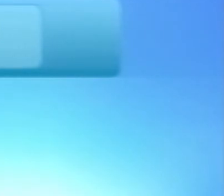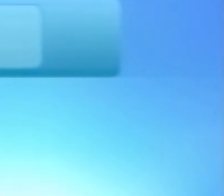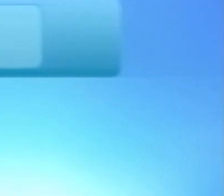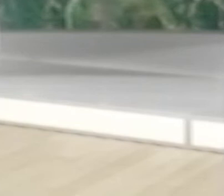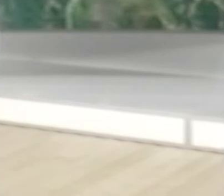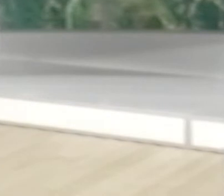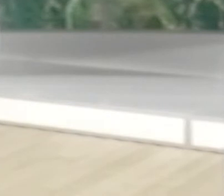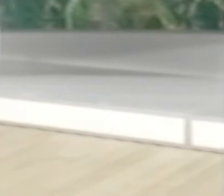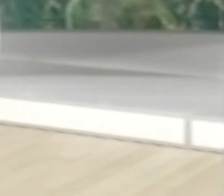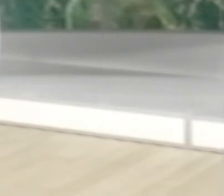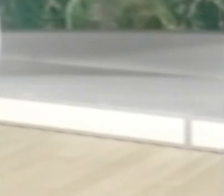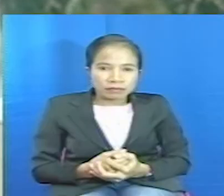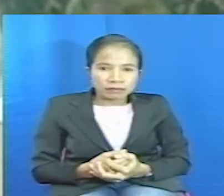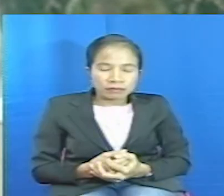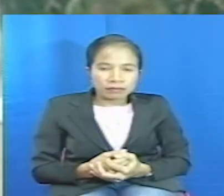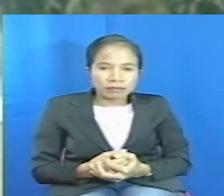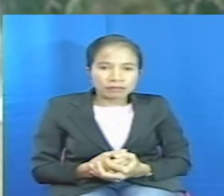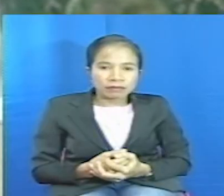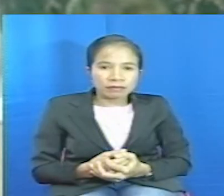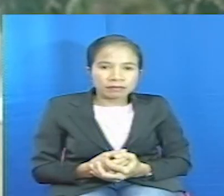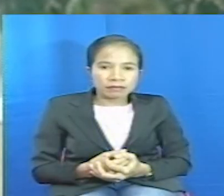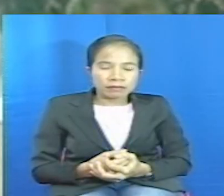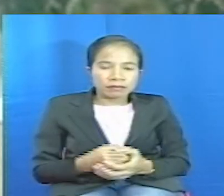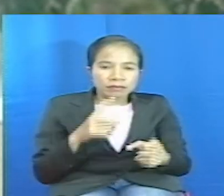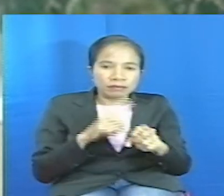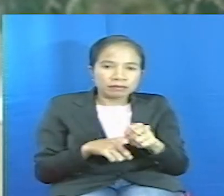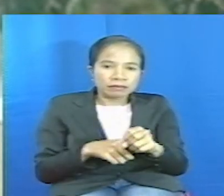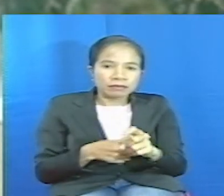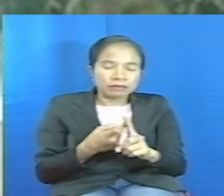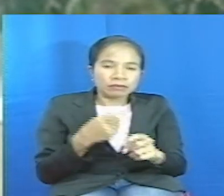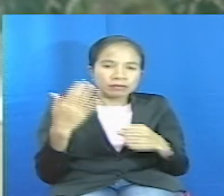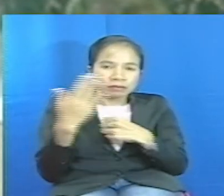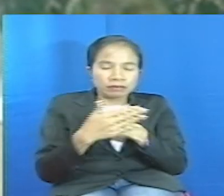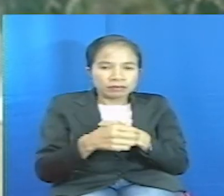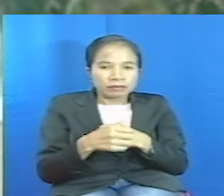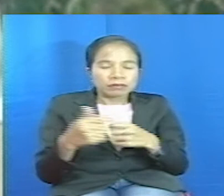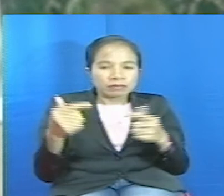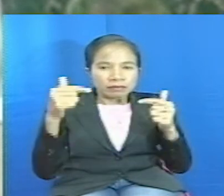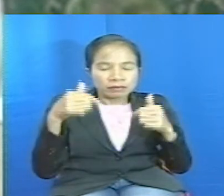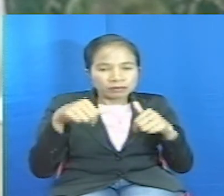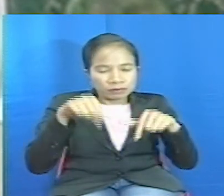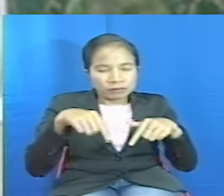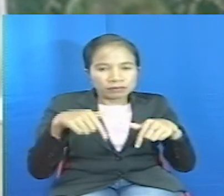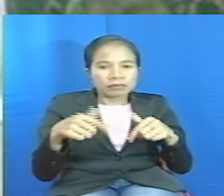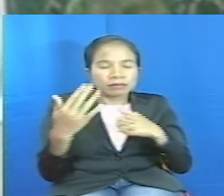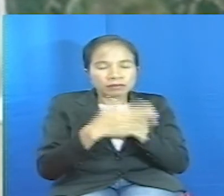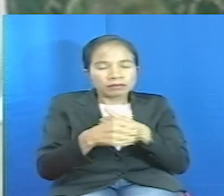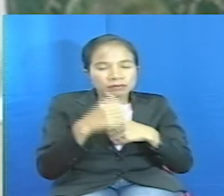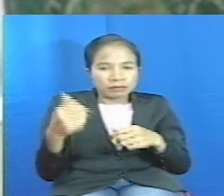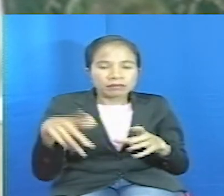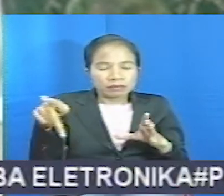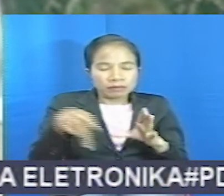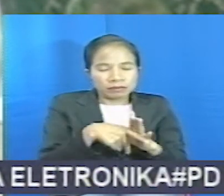metro. Diak maluk sirah ida nema previsão do tempo husirai larang nomo sirai liur niniang nebe ita foi na kompanya